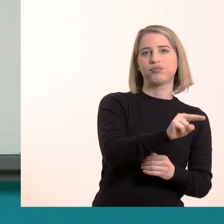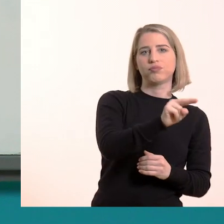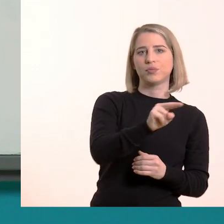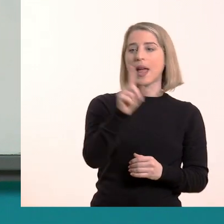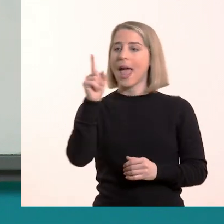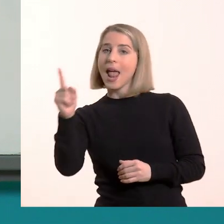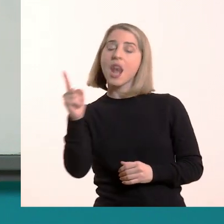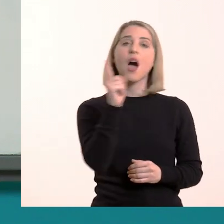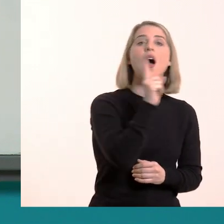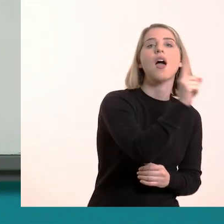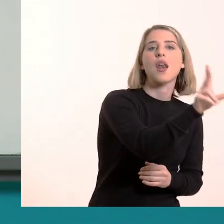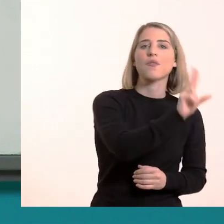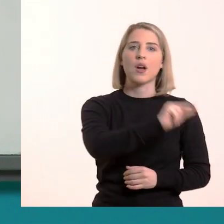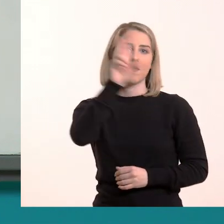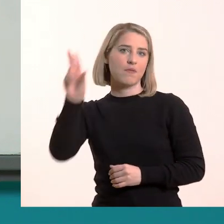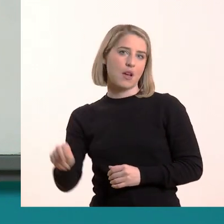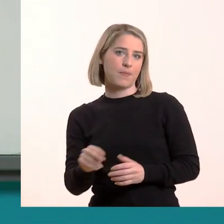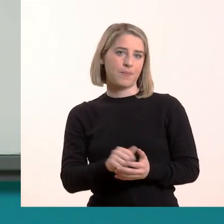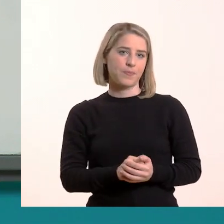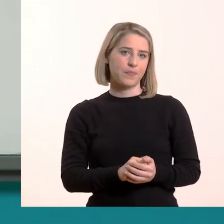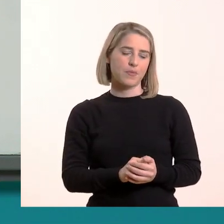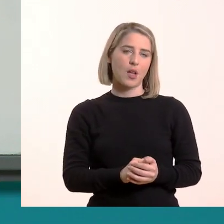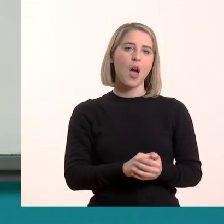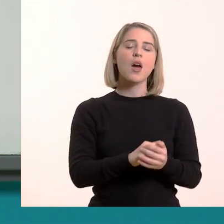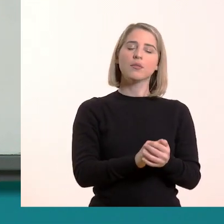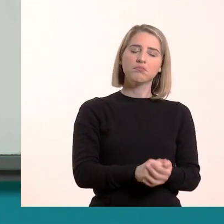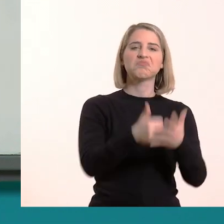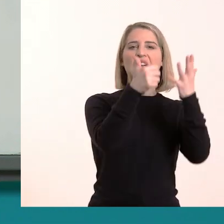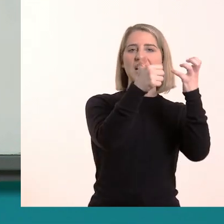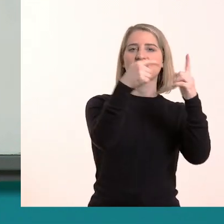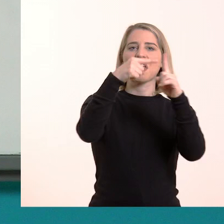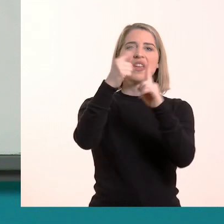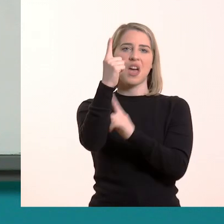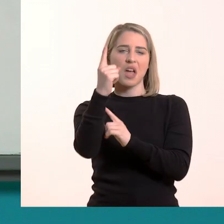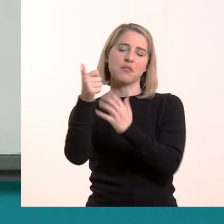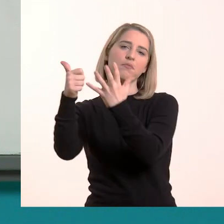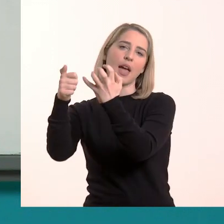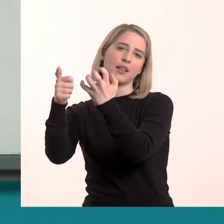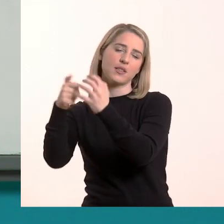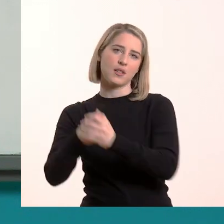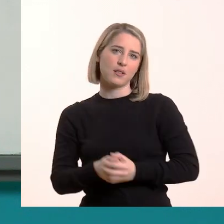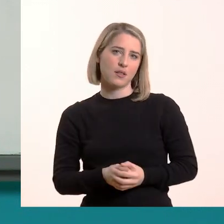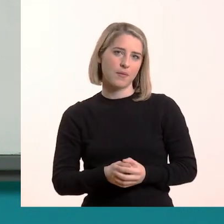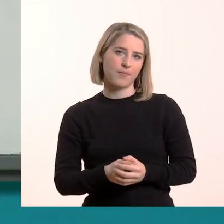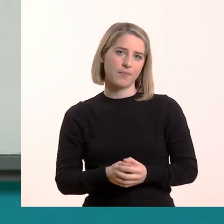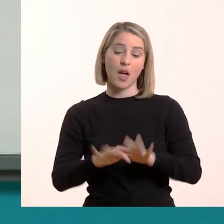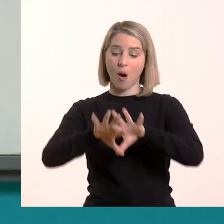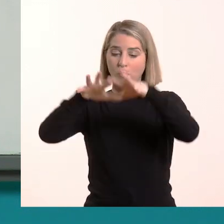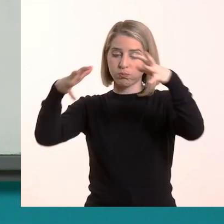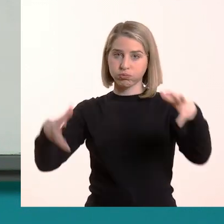μηδέν θα σβήσουμε και από το 600. Άρα, 60 δια 1, 60 νομίσματα.